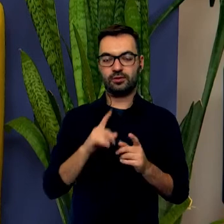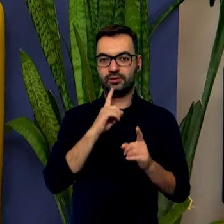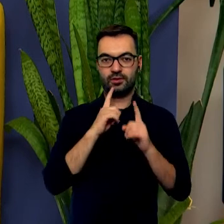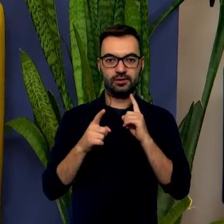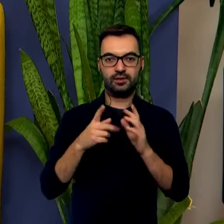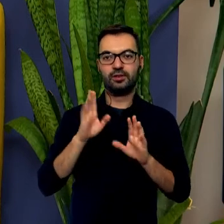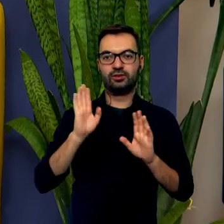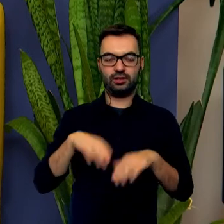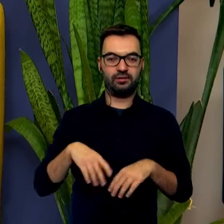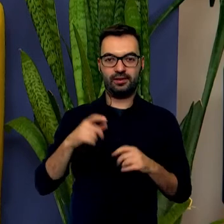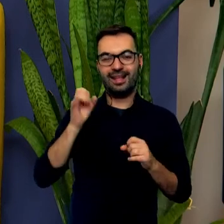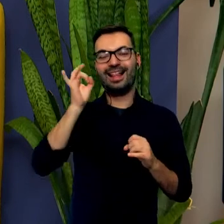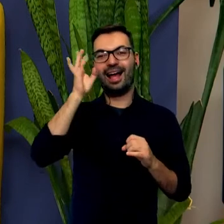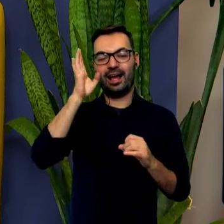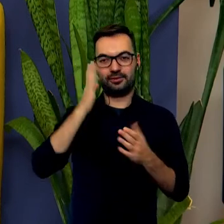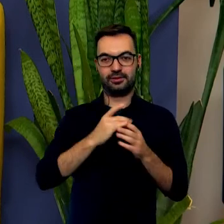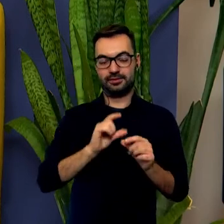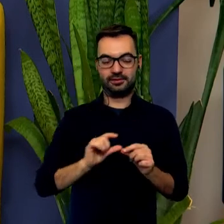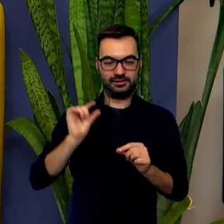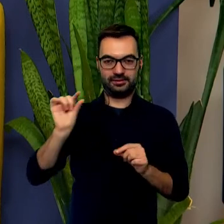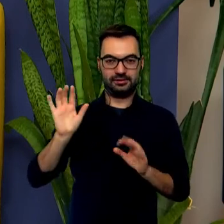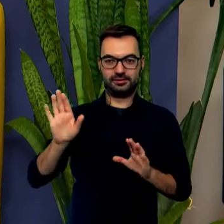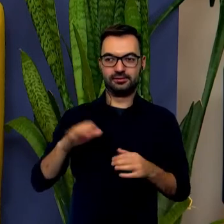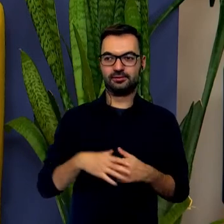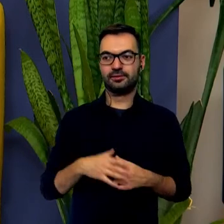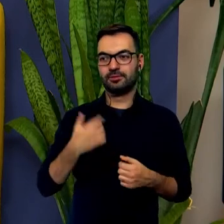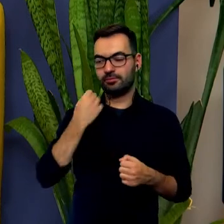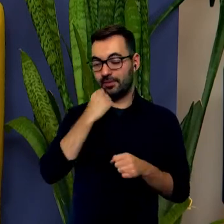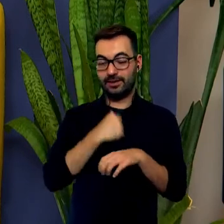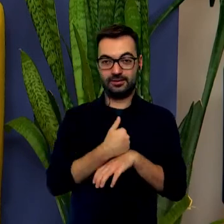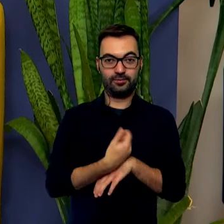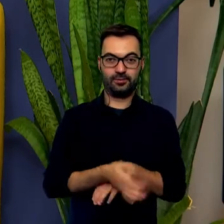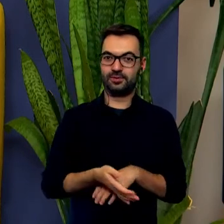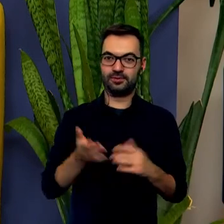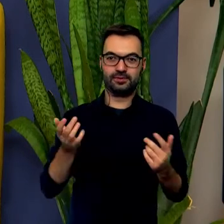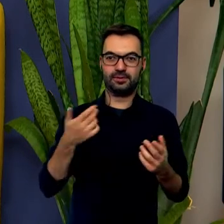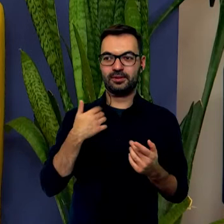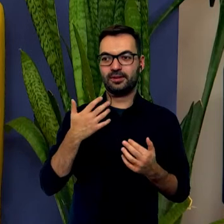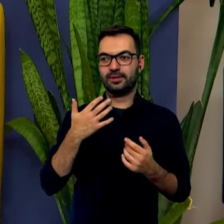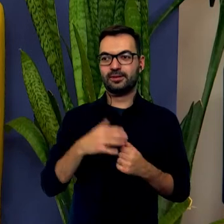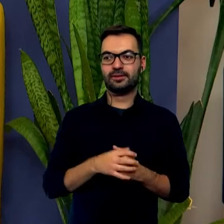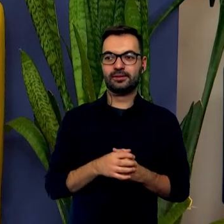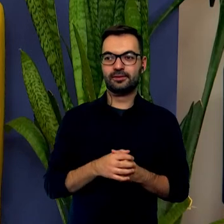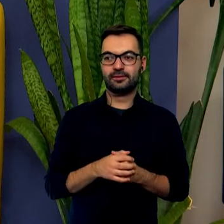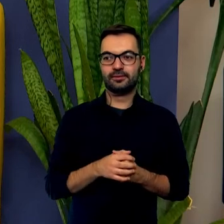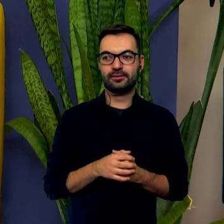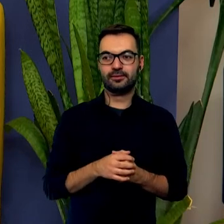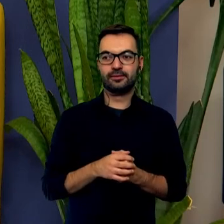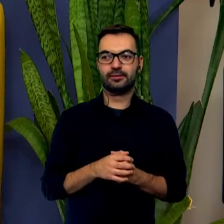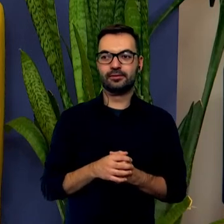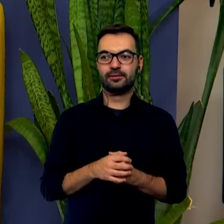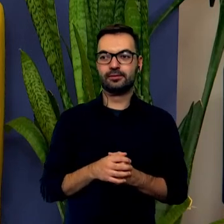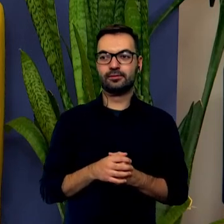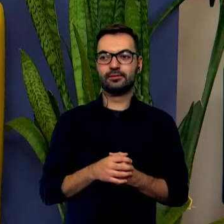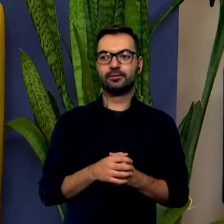rozmowę zostawiłam sobie na ranek, bo już było bardzo późno. Tak jakby, jak mówić taką nomenklaturą,